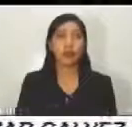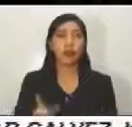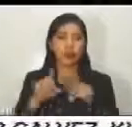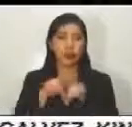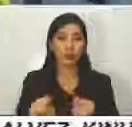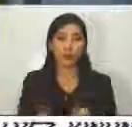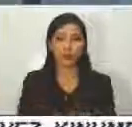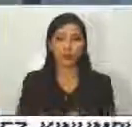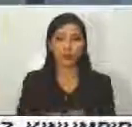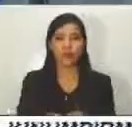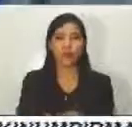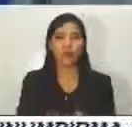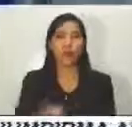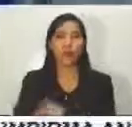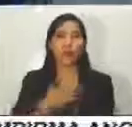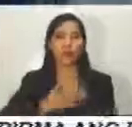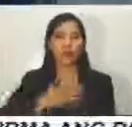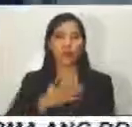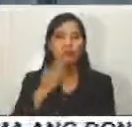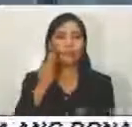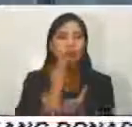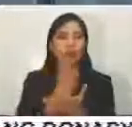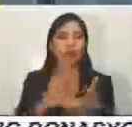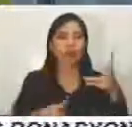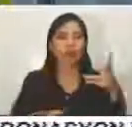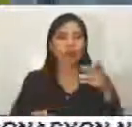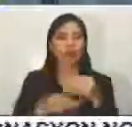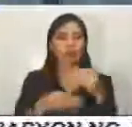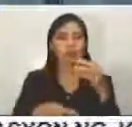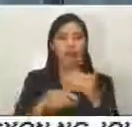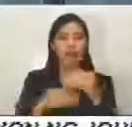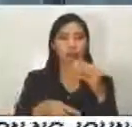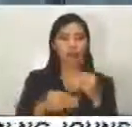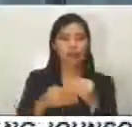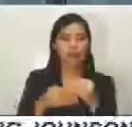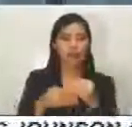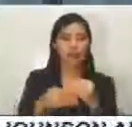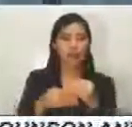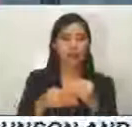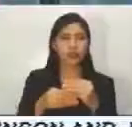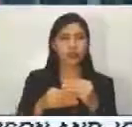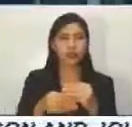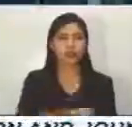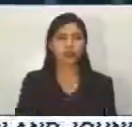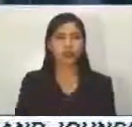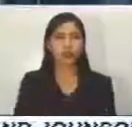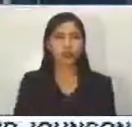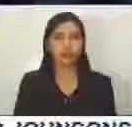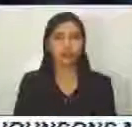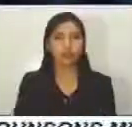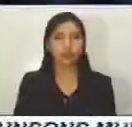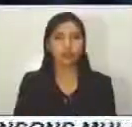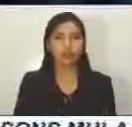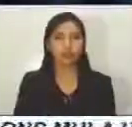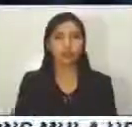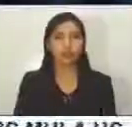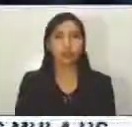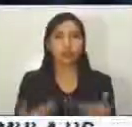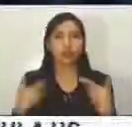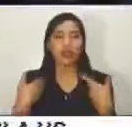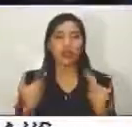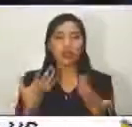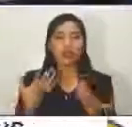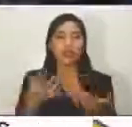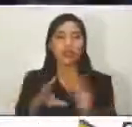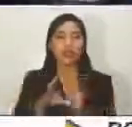Health Organization na variant of interest dahil sa halos kaparehong mutant ni o mutation ito sa Delta variant. Sinabi